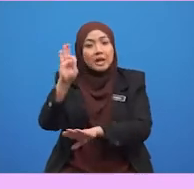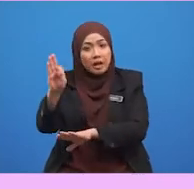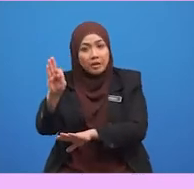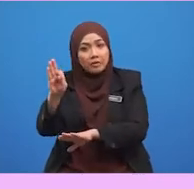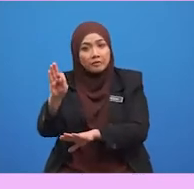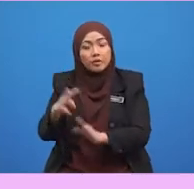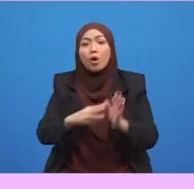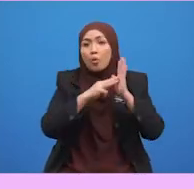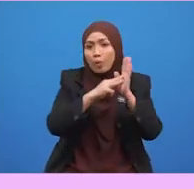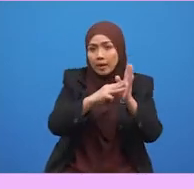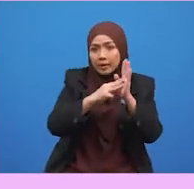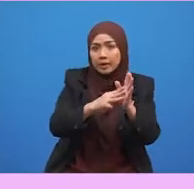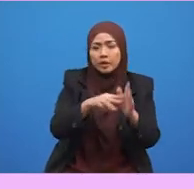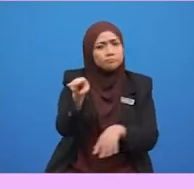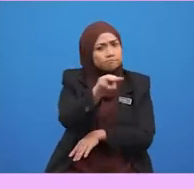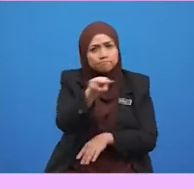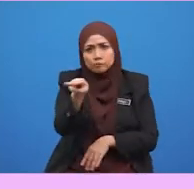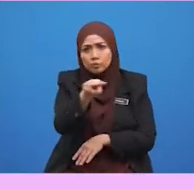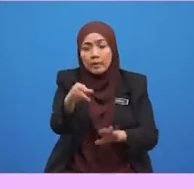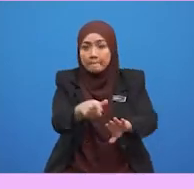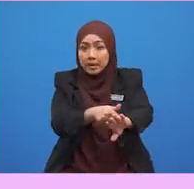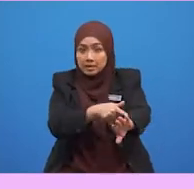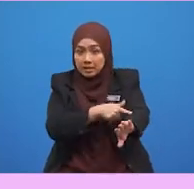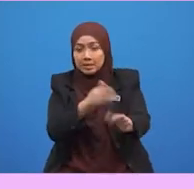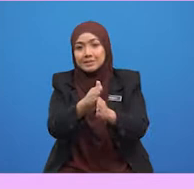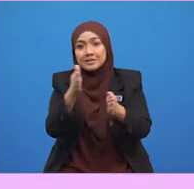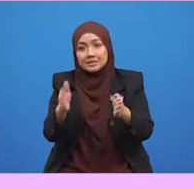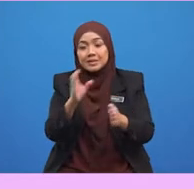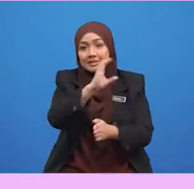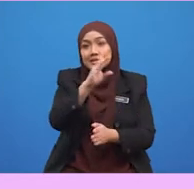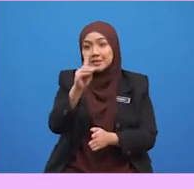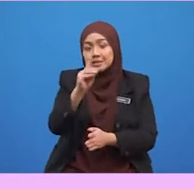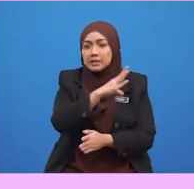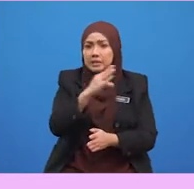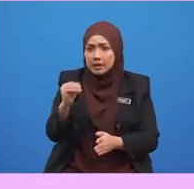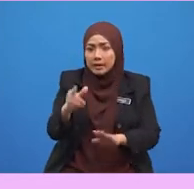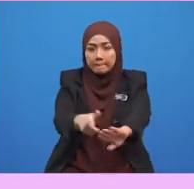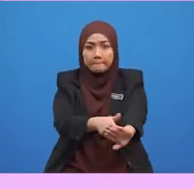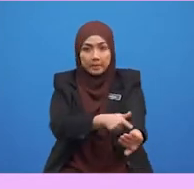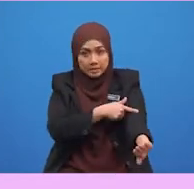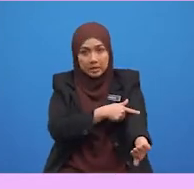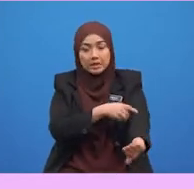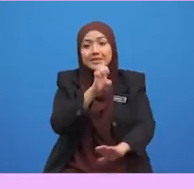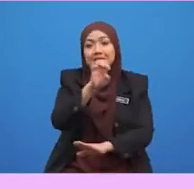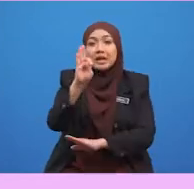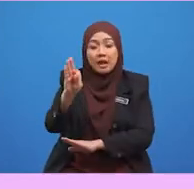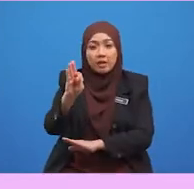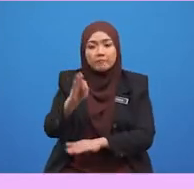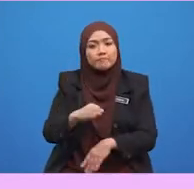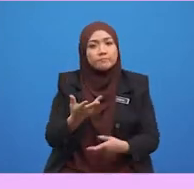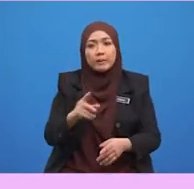EF. Wakilkan kedua-dua panjang sisi CD dan panjang sisi